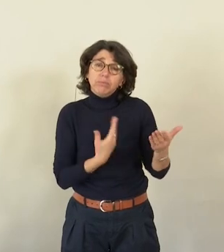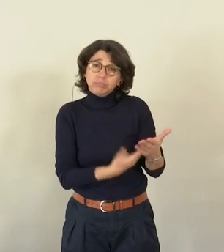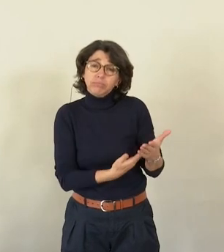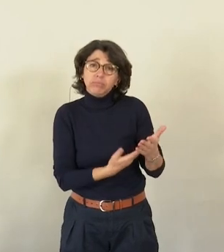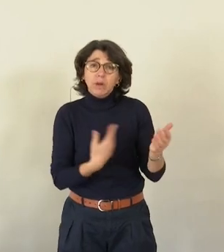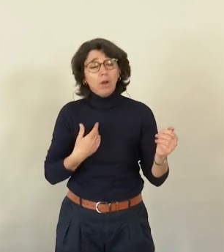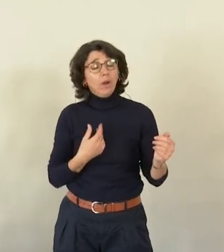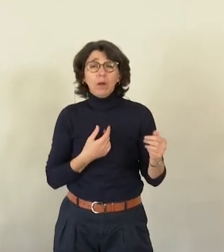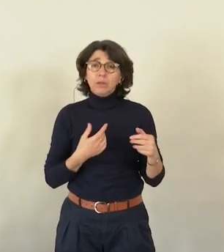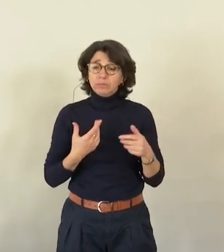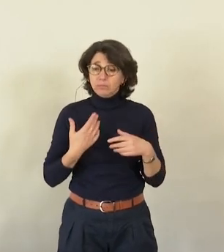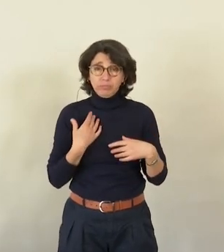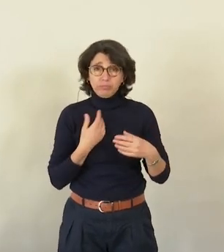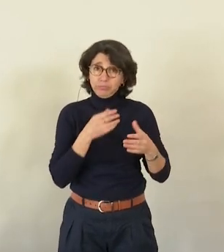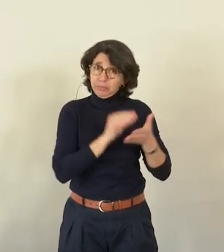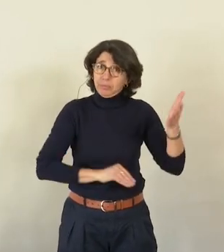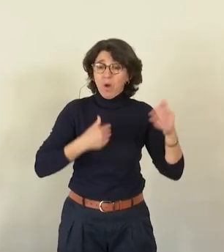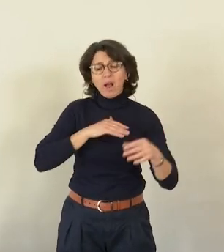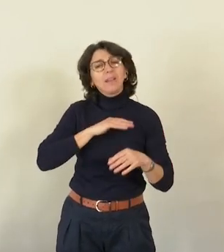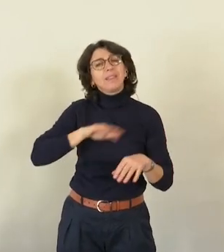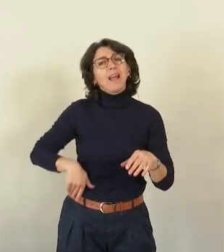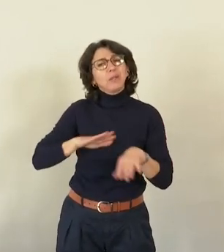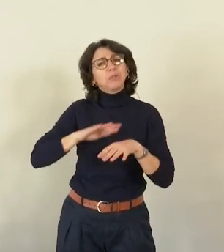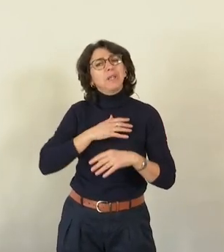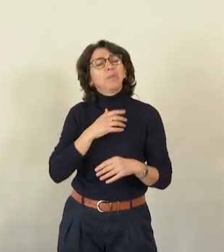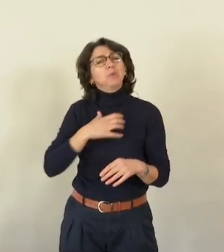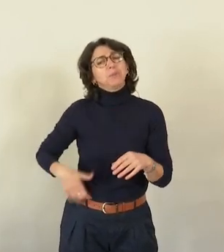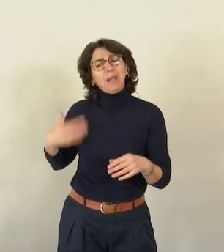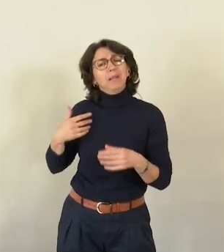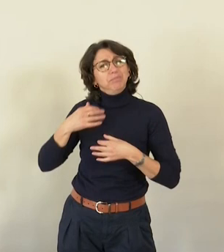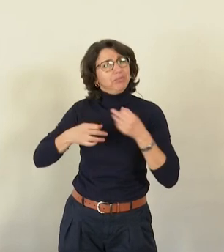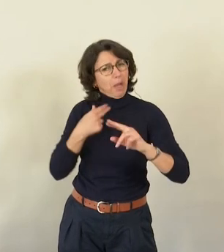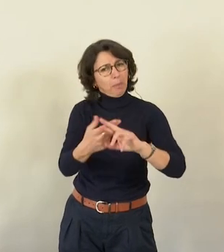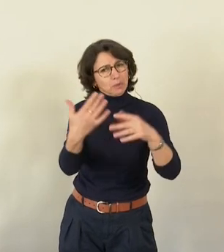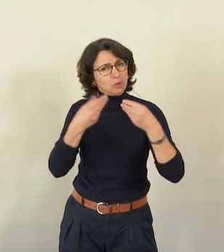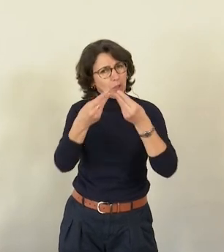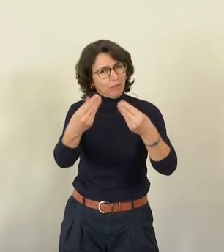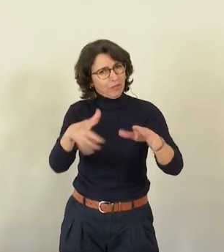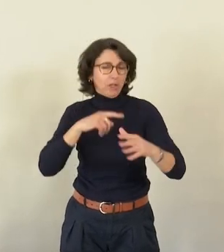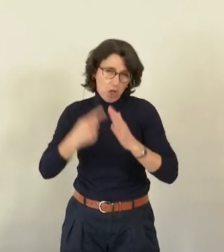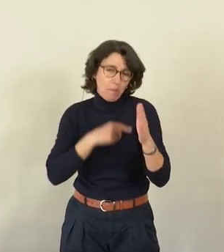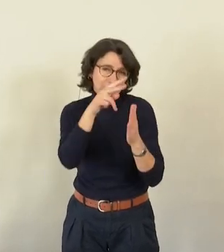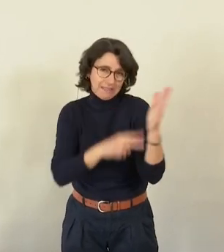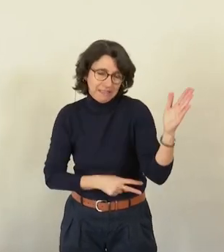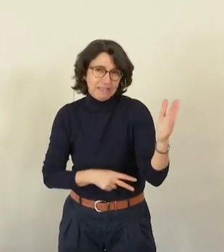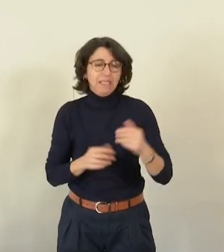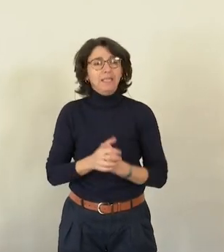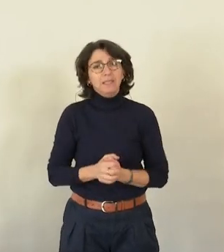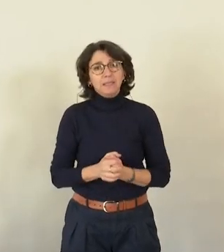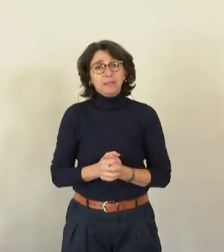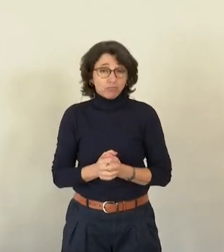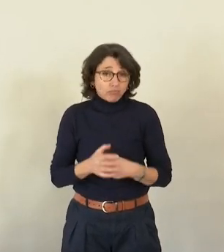cons et et je vous invite à relire la réponse au précédent conseil